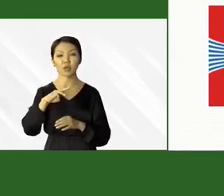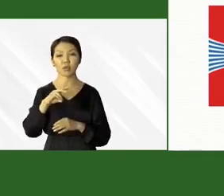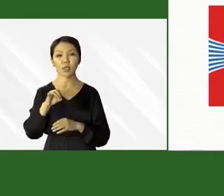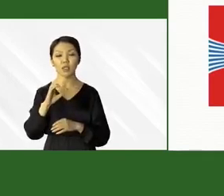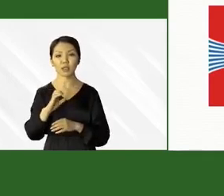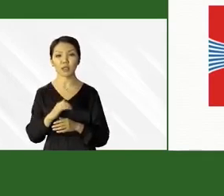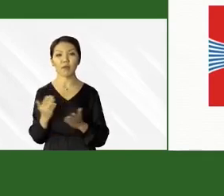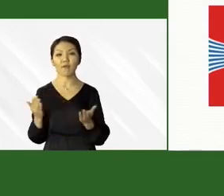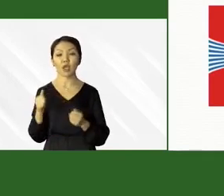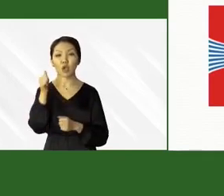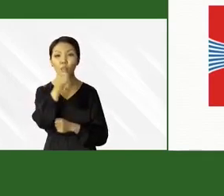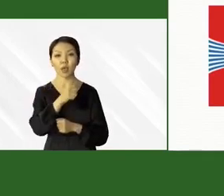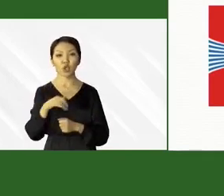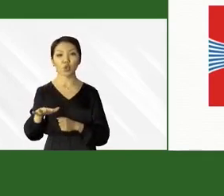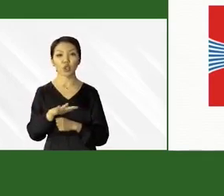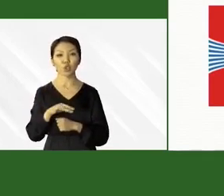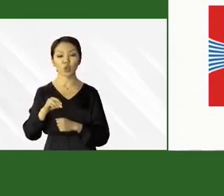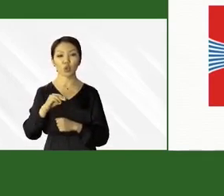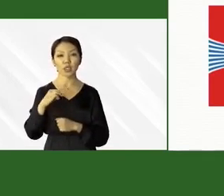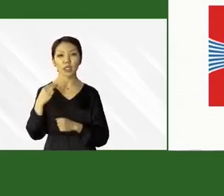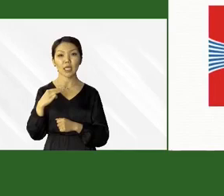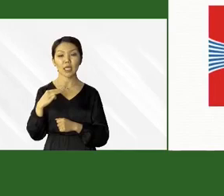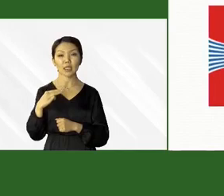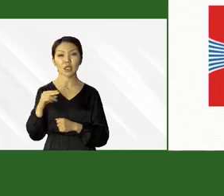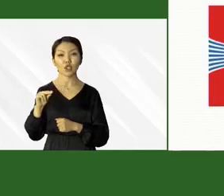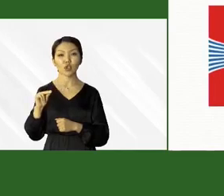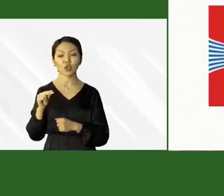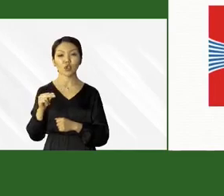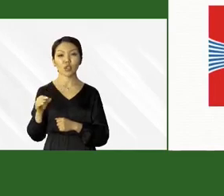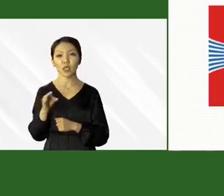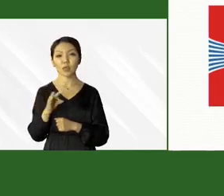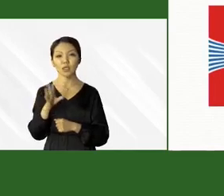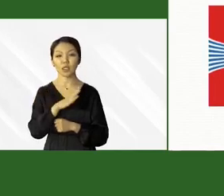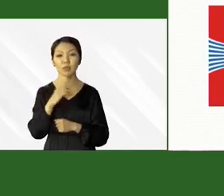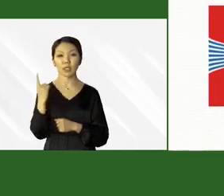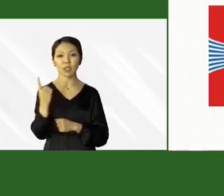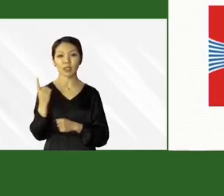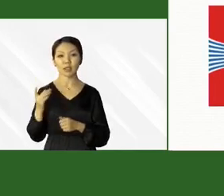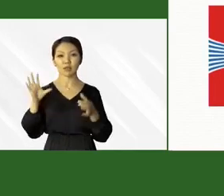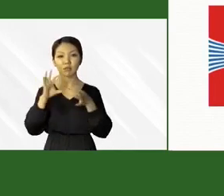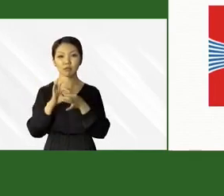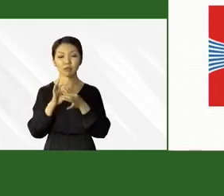В каком году территория Талаской и Чуйской областей были едины?